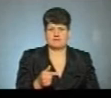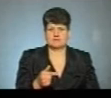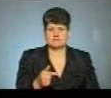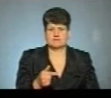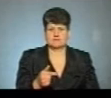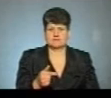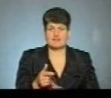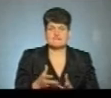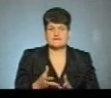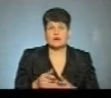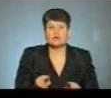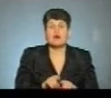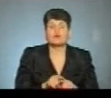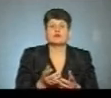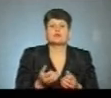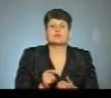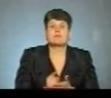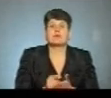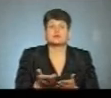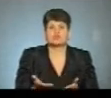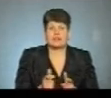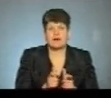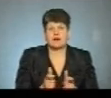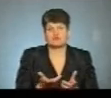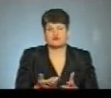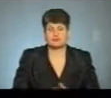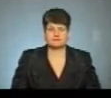гривень способом виплати, який ви отримуєте пенсію, тобто на карточку.